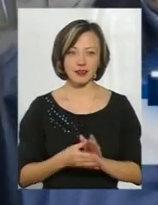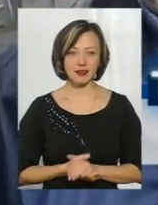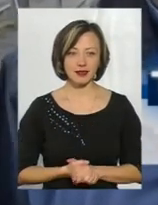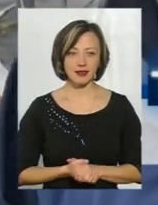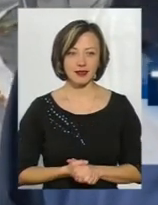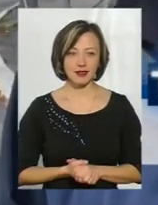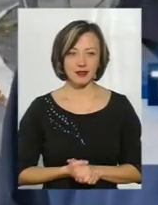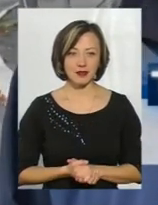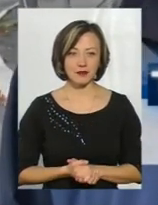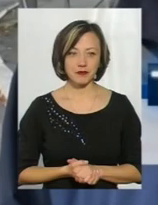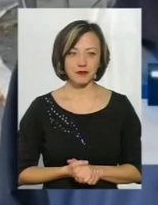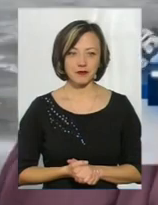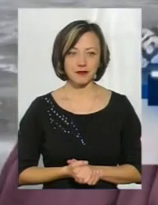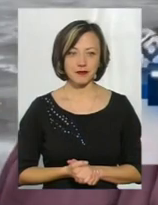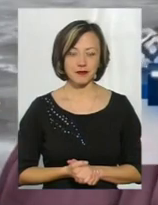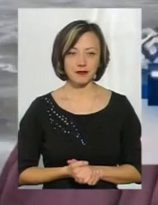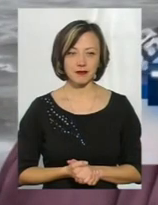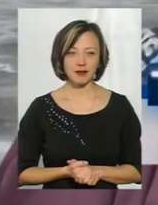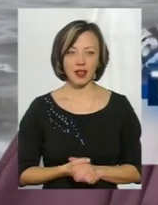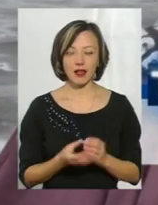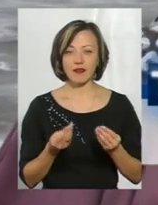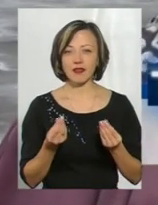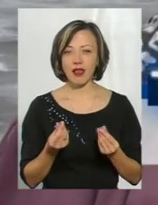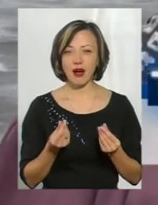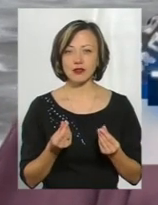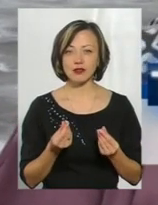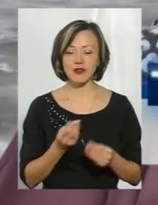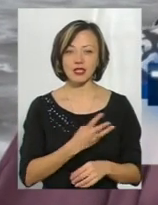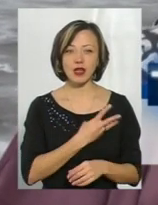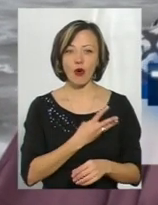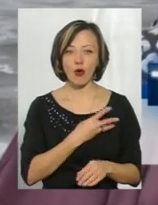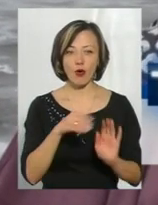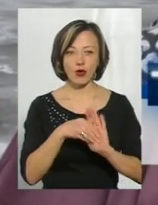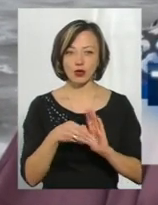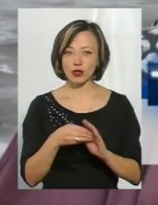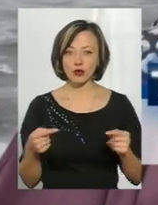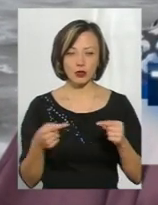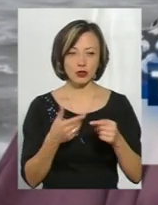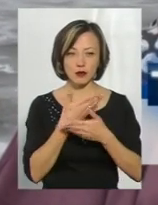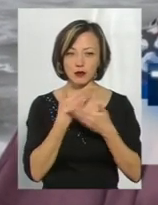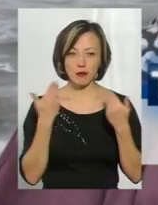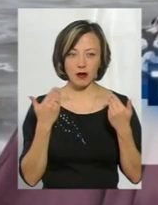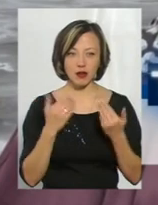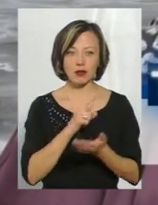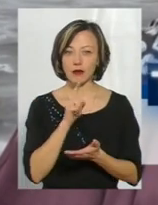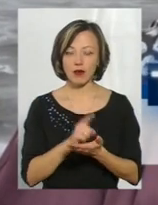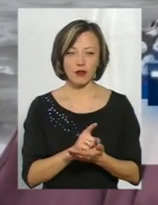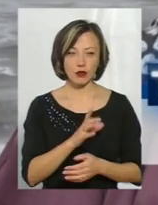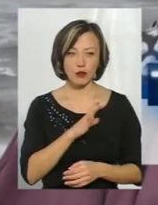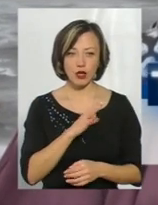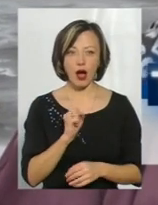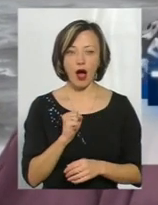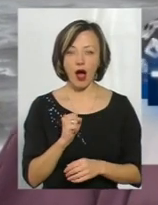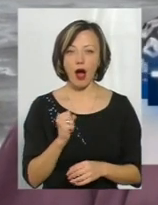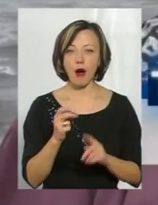просто-напросто подачка людям. Фінансових заохочень це точно немає і по правах, що їх не повинно навіть бути.